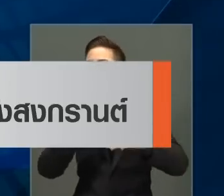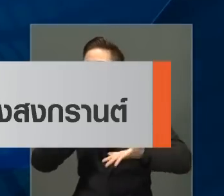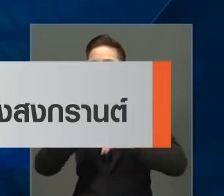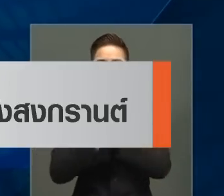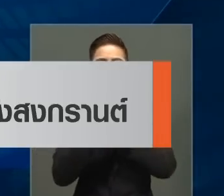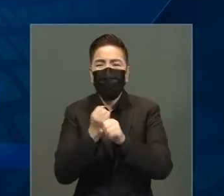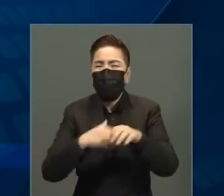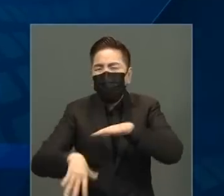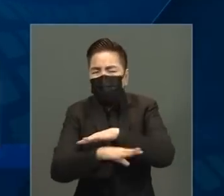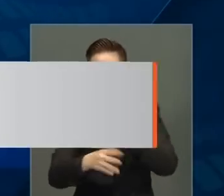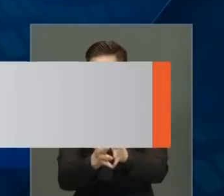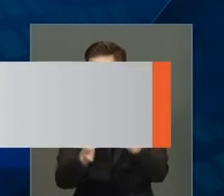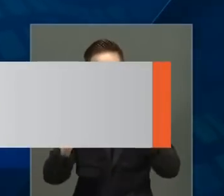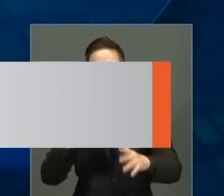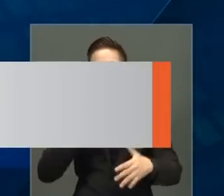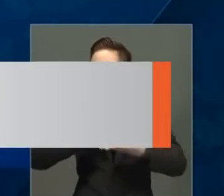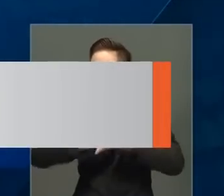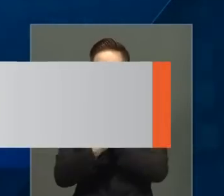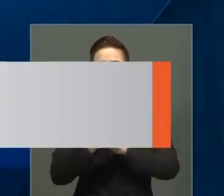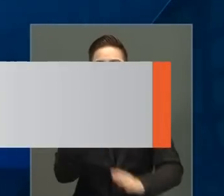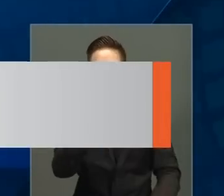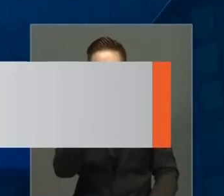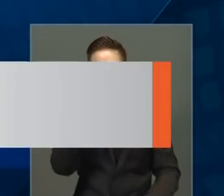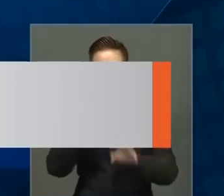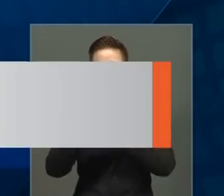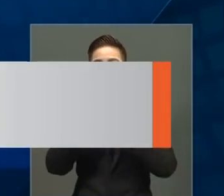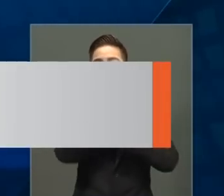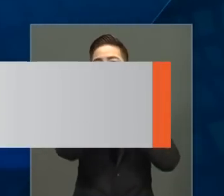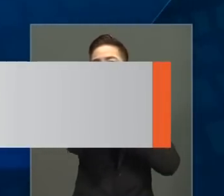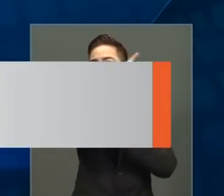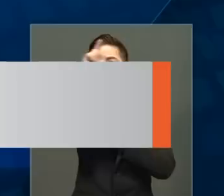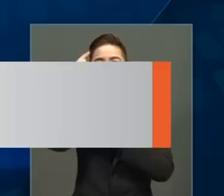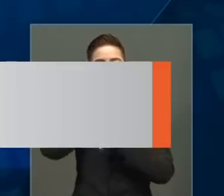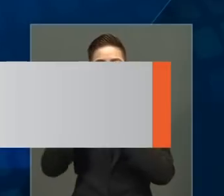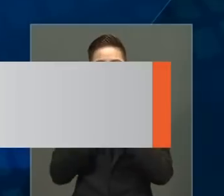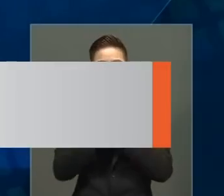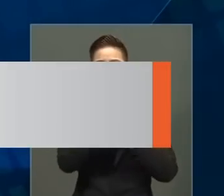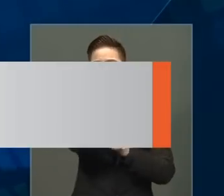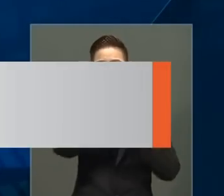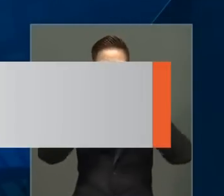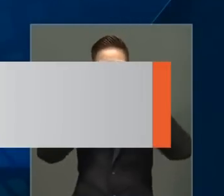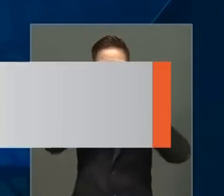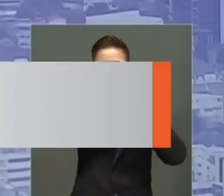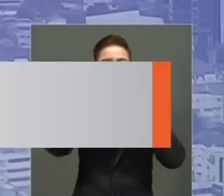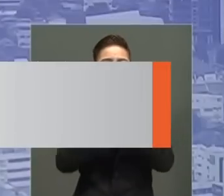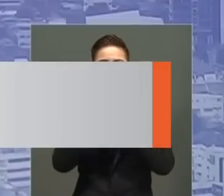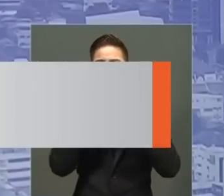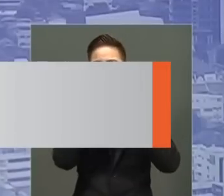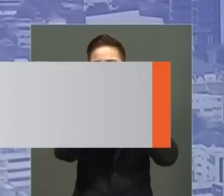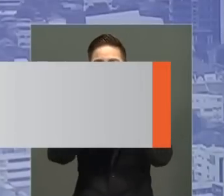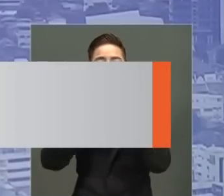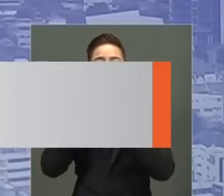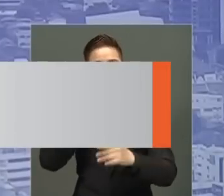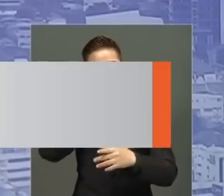มีหลักฐานให้มันน้อยลงนะครับเอ่อเพราะว่าต้องไปเทียบกับต่างประเทศเพราะว่าเป็นคู่แข่งของเราทั้งนั้นนะครับที่จะดึงดูดนักท่องเที่ยวไป